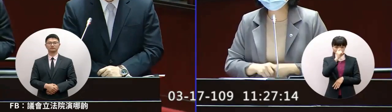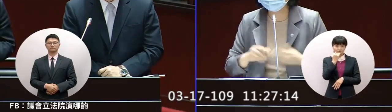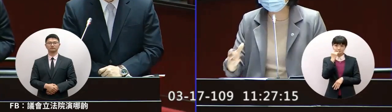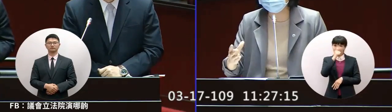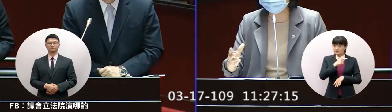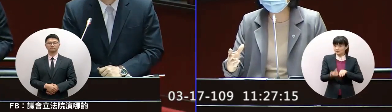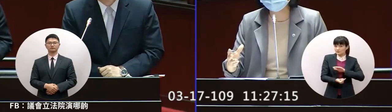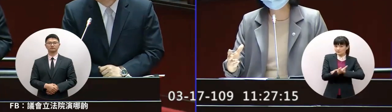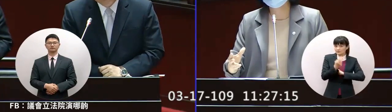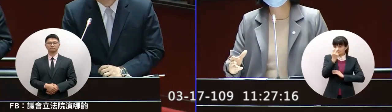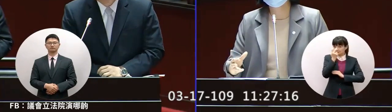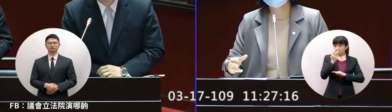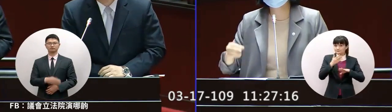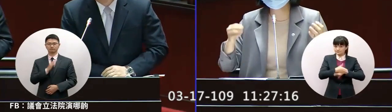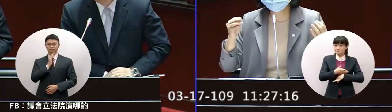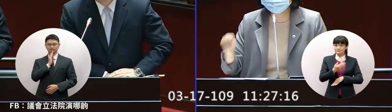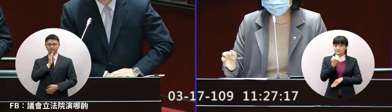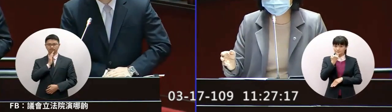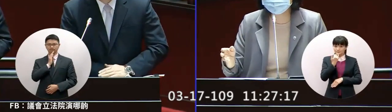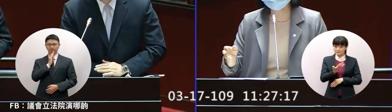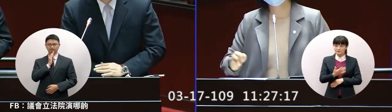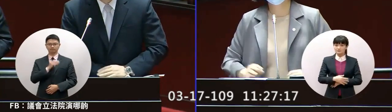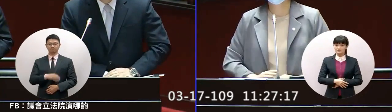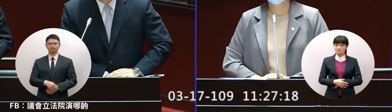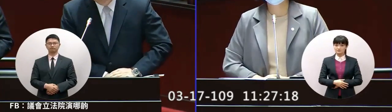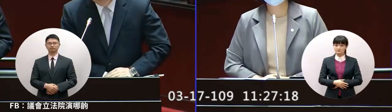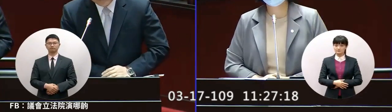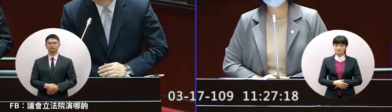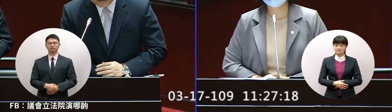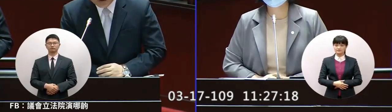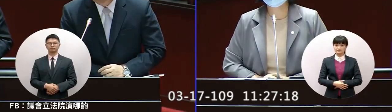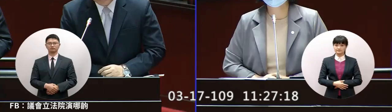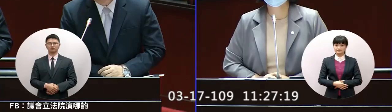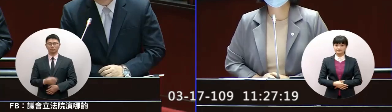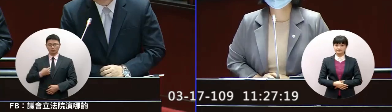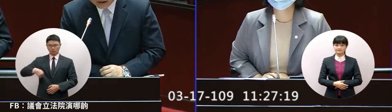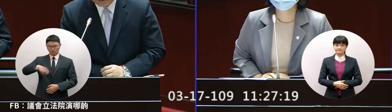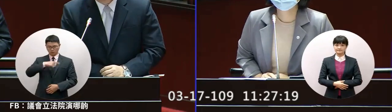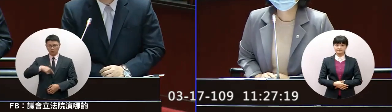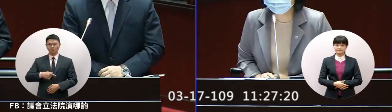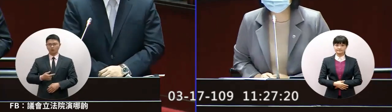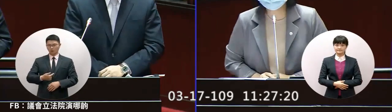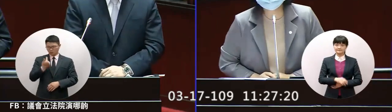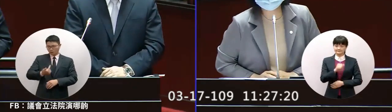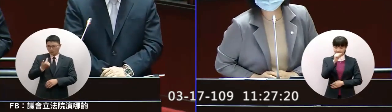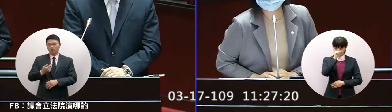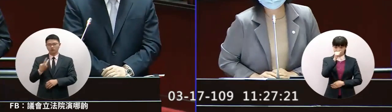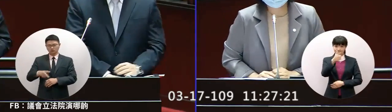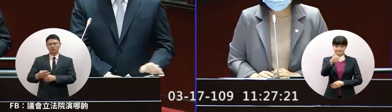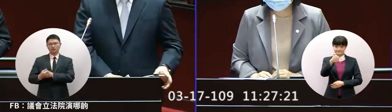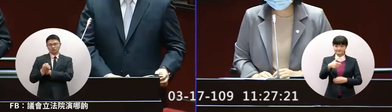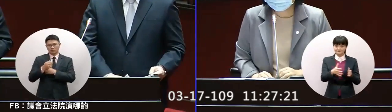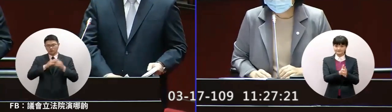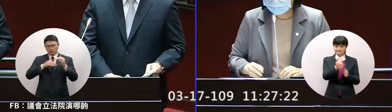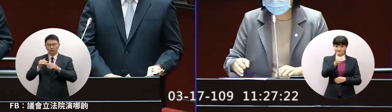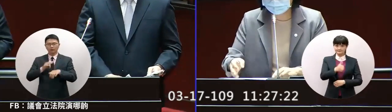能够尽速的审查？ 是， 然后尽速的通过。 我们会尽速，也会来协助。 好，谢谢部